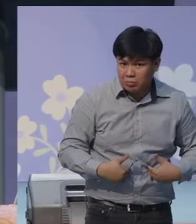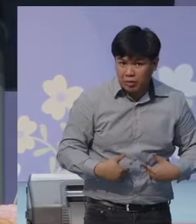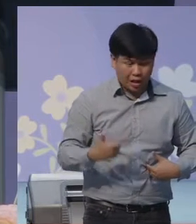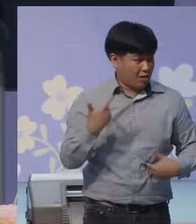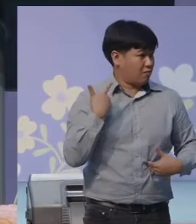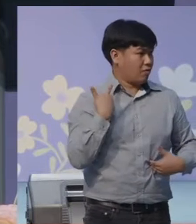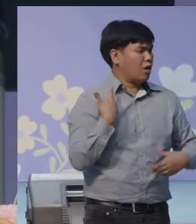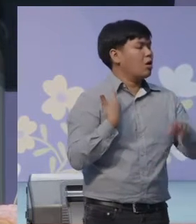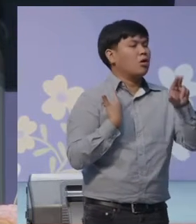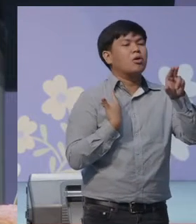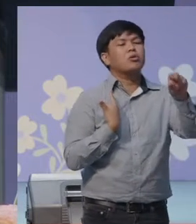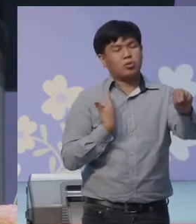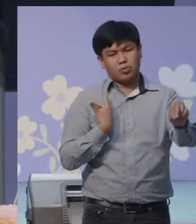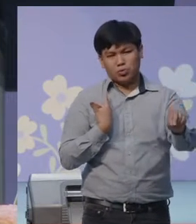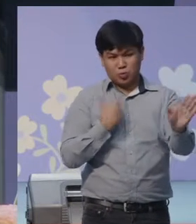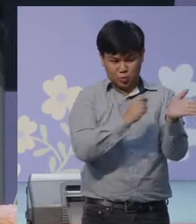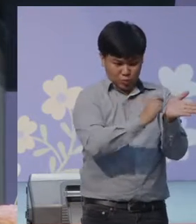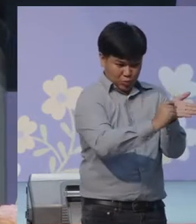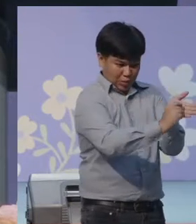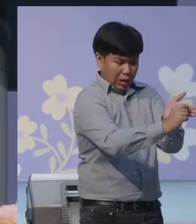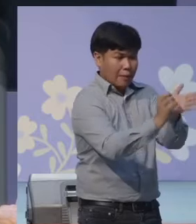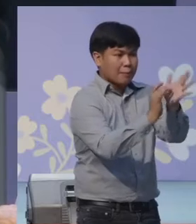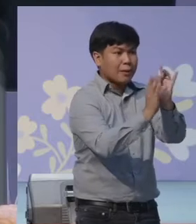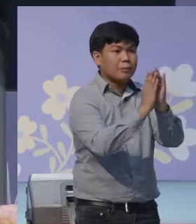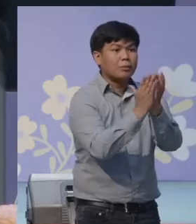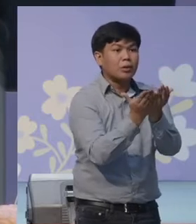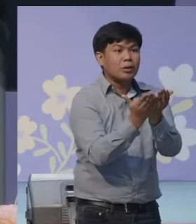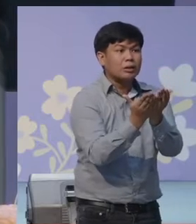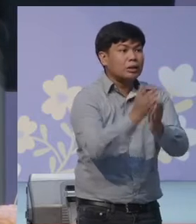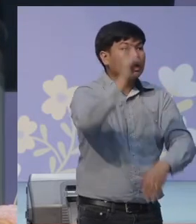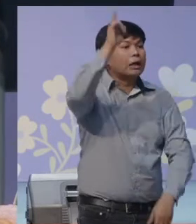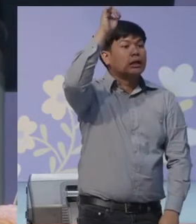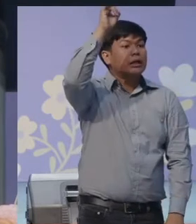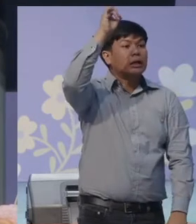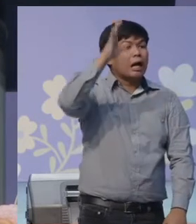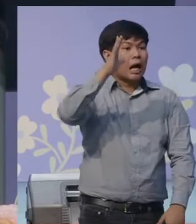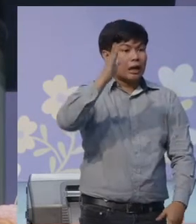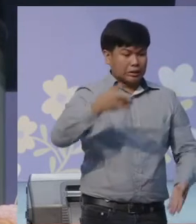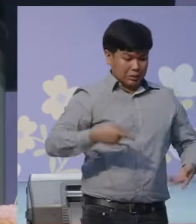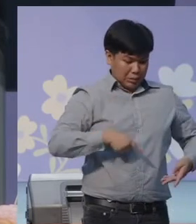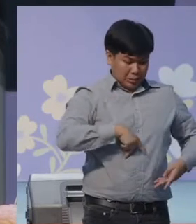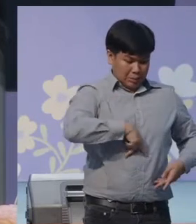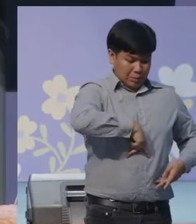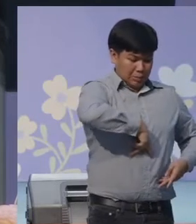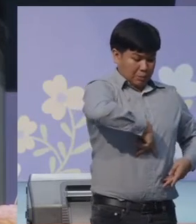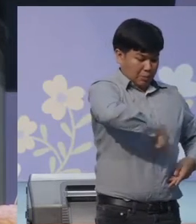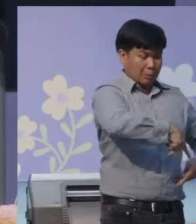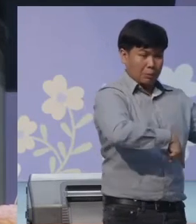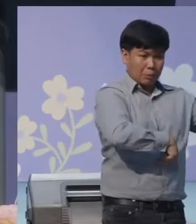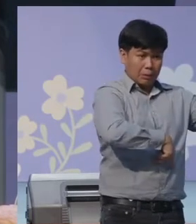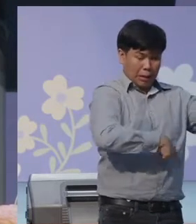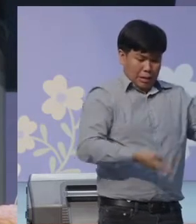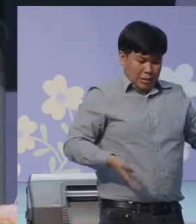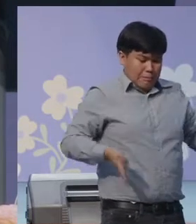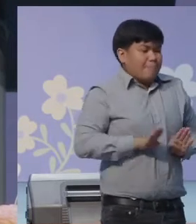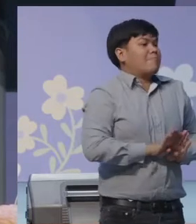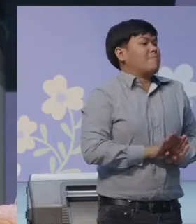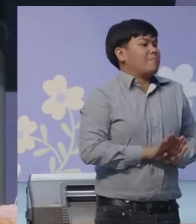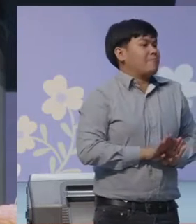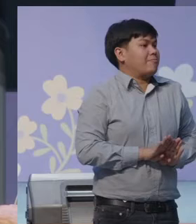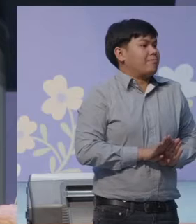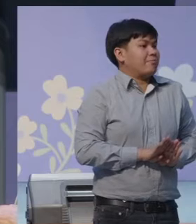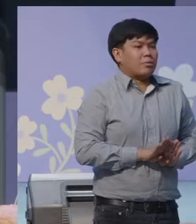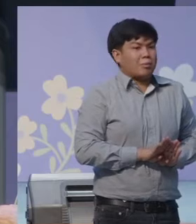Hana? Hindi. Ang nakalagay dito sa Biblia ay sinarahan ng Panginoon ang sinapupunan